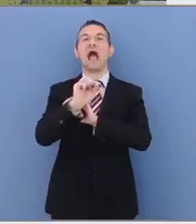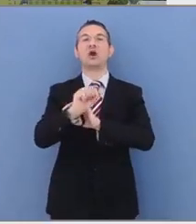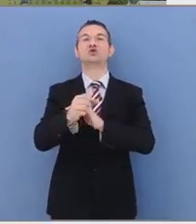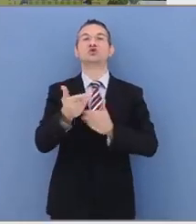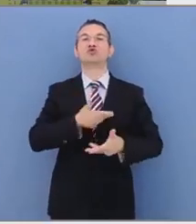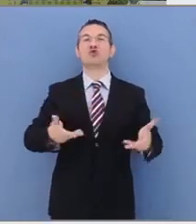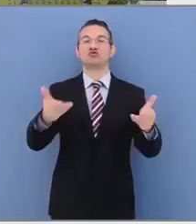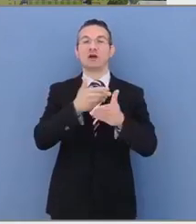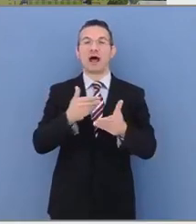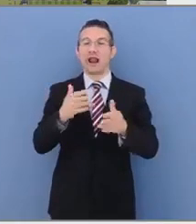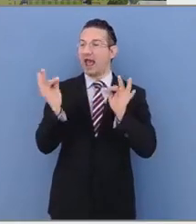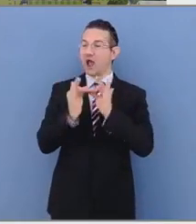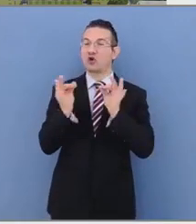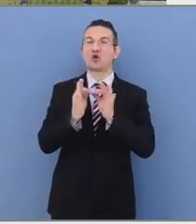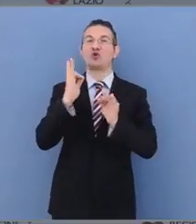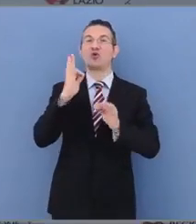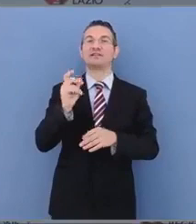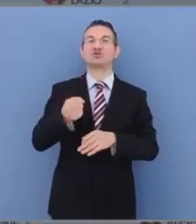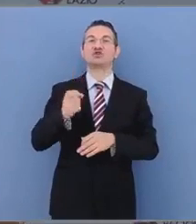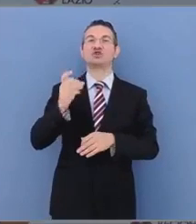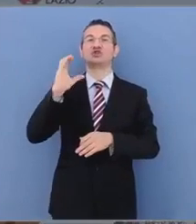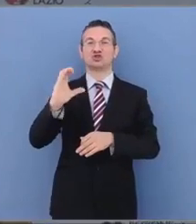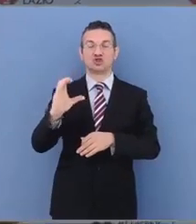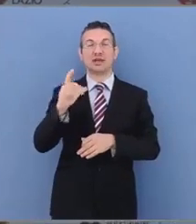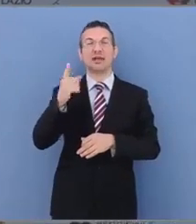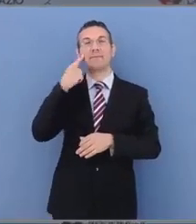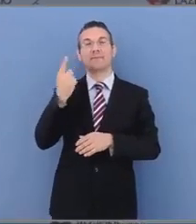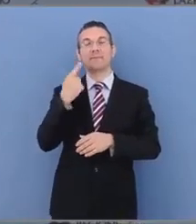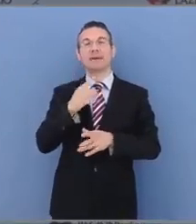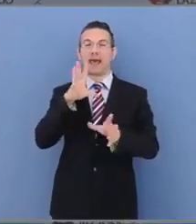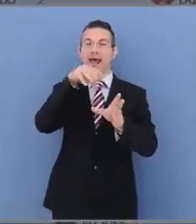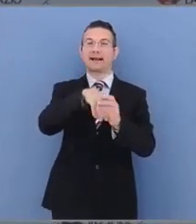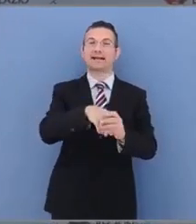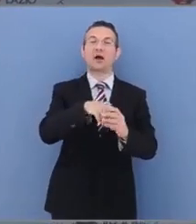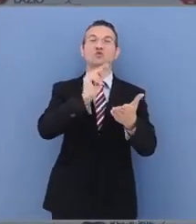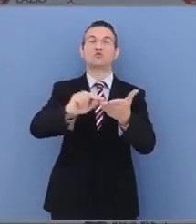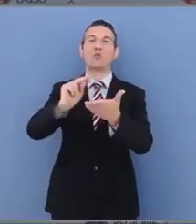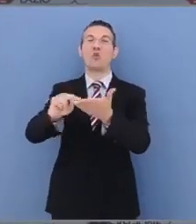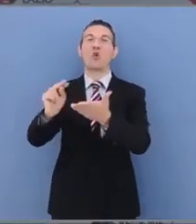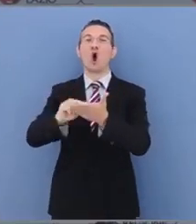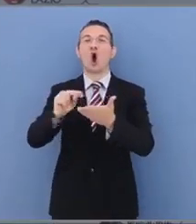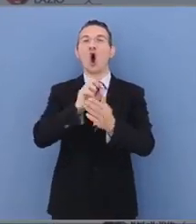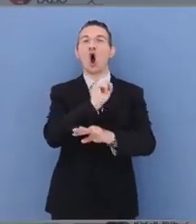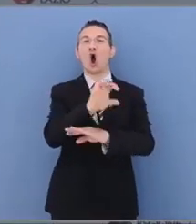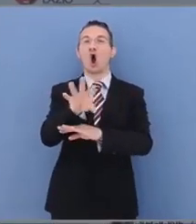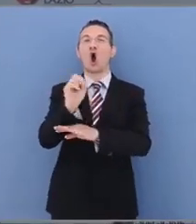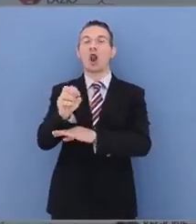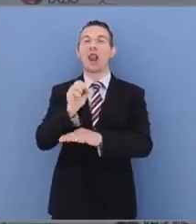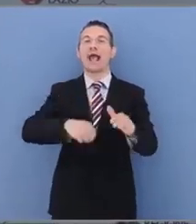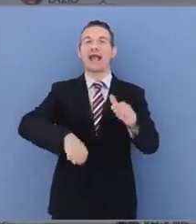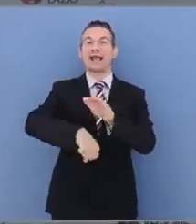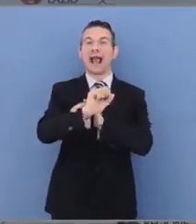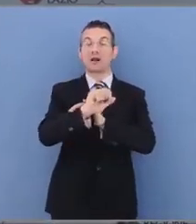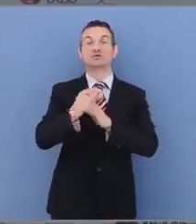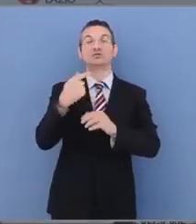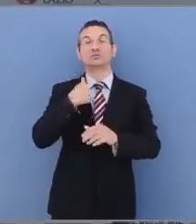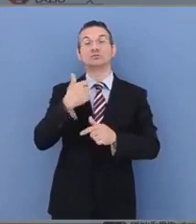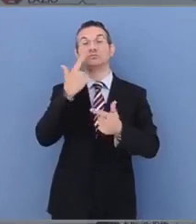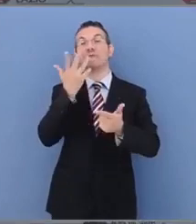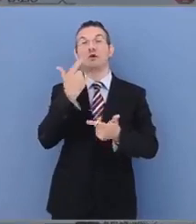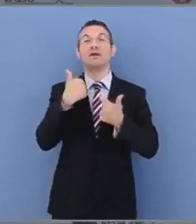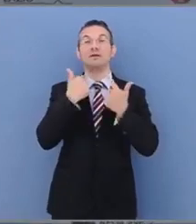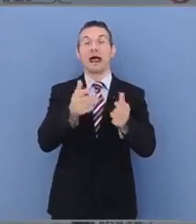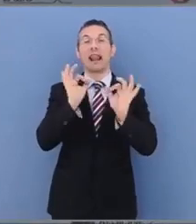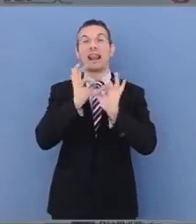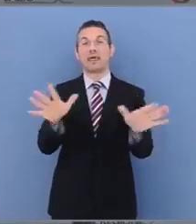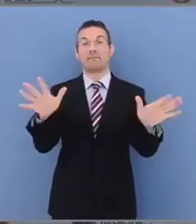per portare la metodologia del calcio sociale dentro le scuole calcio. Noi sogniamo di donare libertà, di liberare il calcio